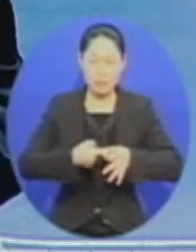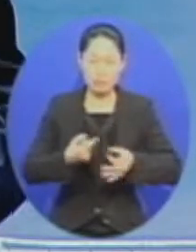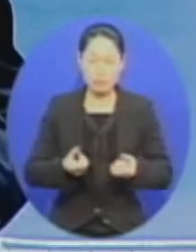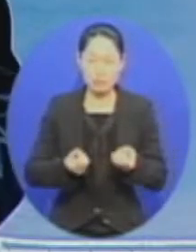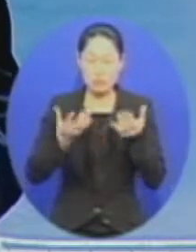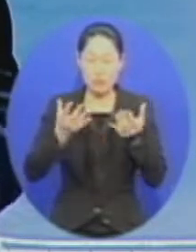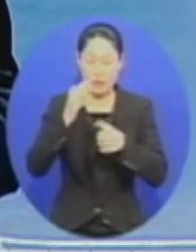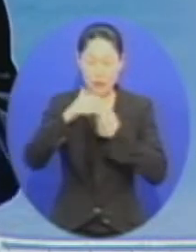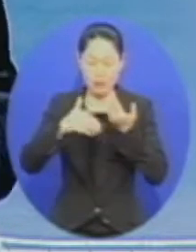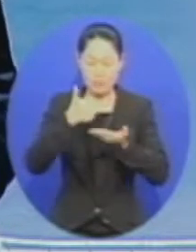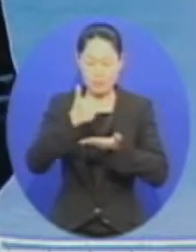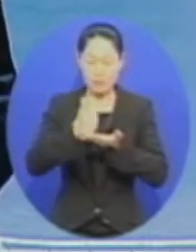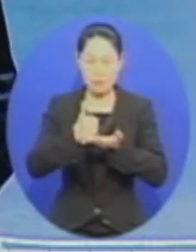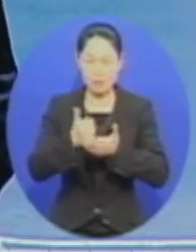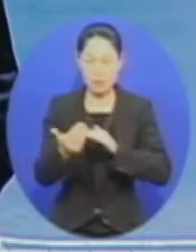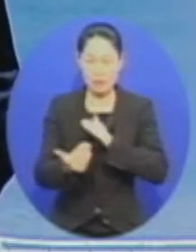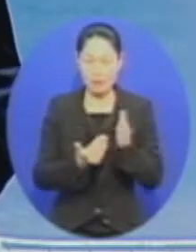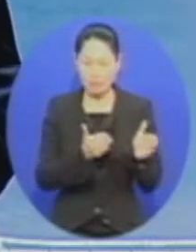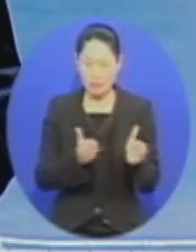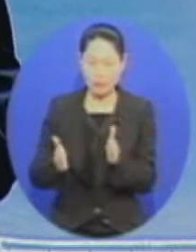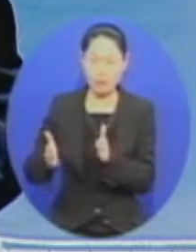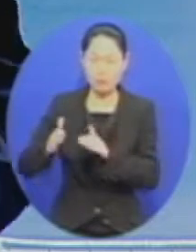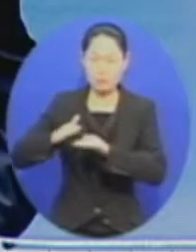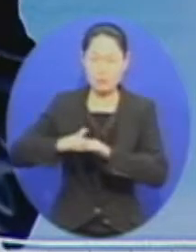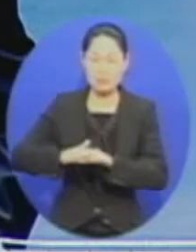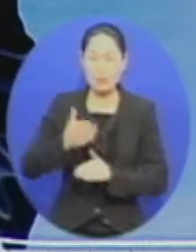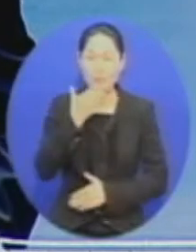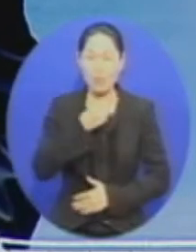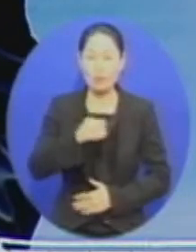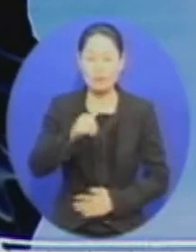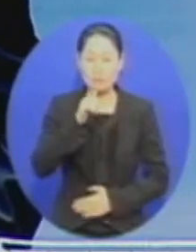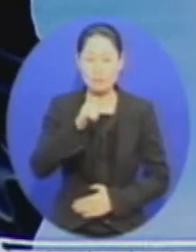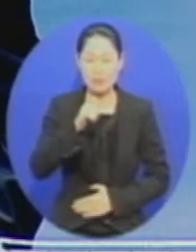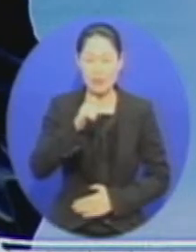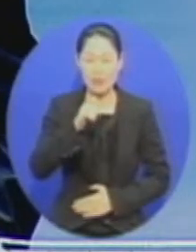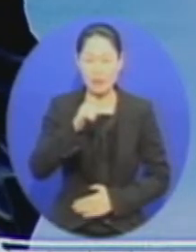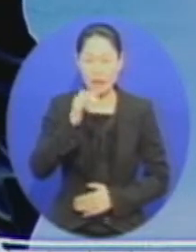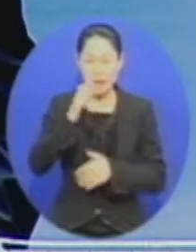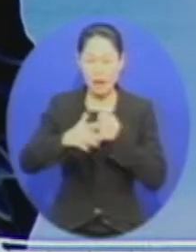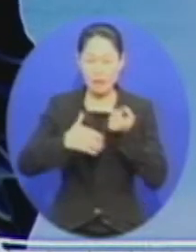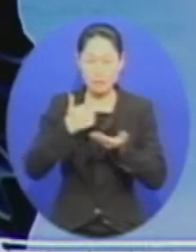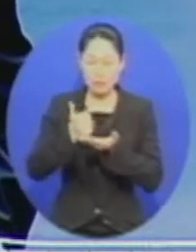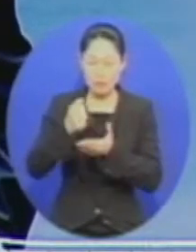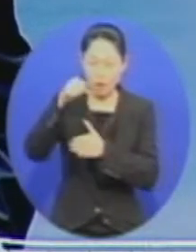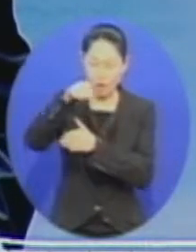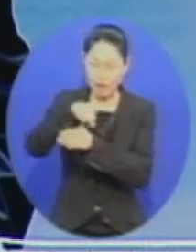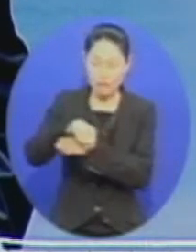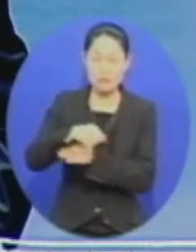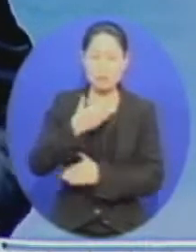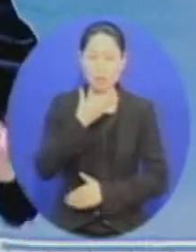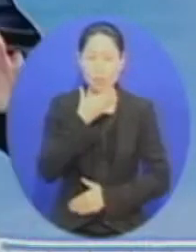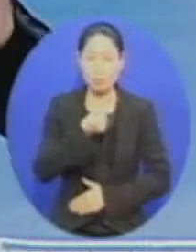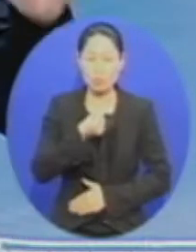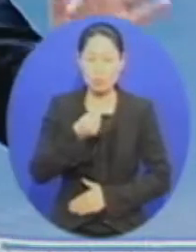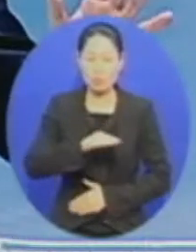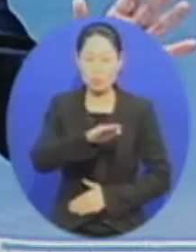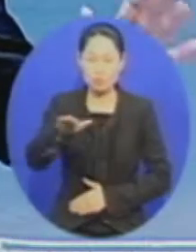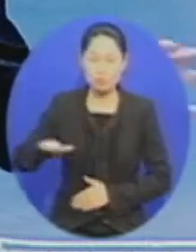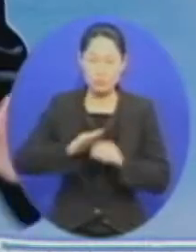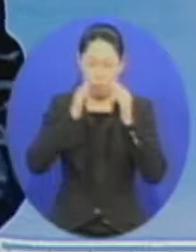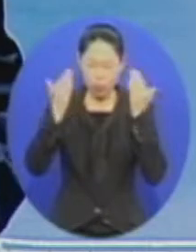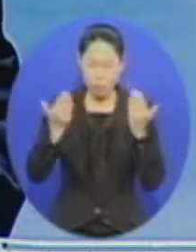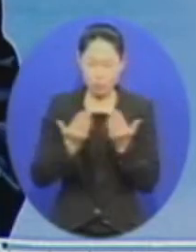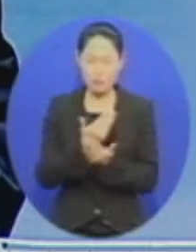예비하신 복이 있습니다 그 맥주 절의 하나님이 허락하지 는 복을 우리 멋 오가다